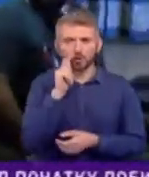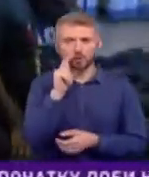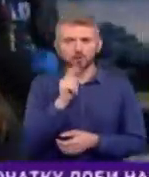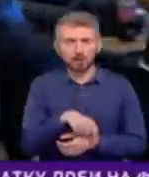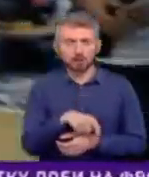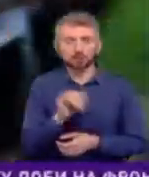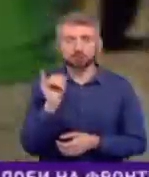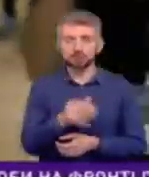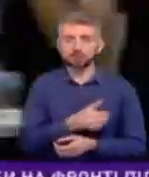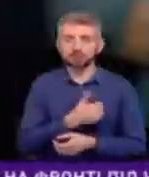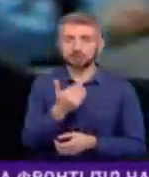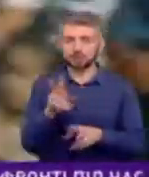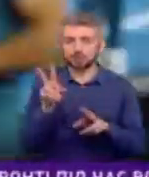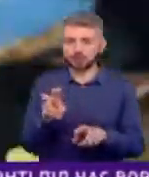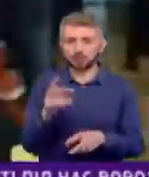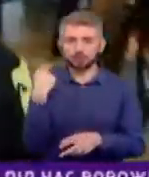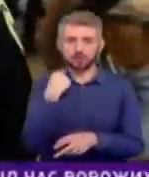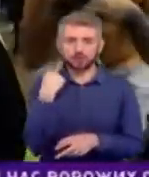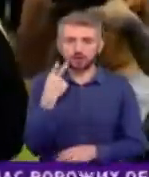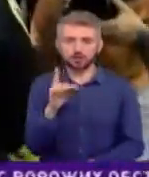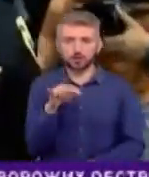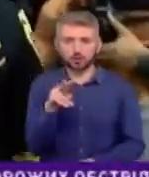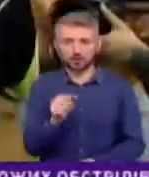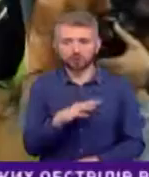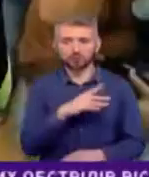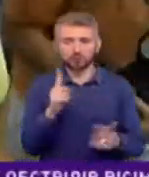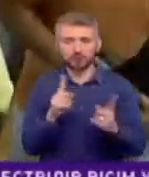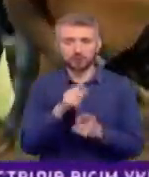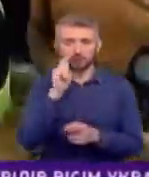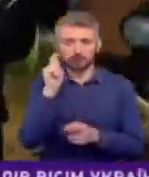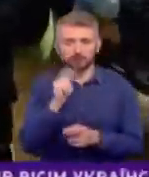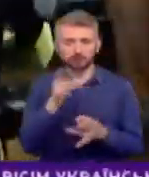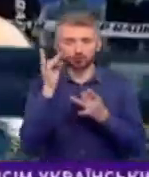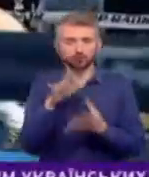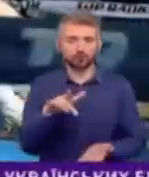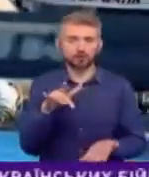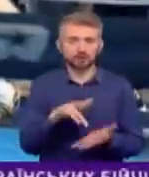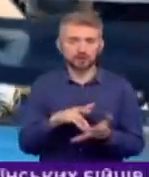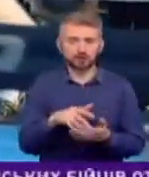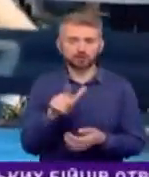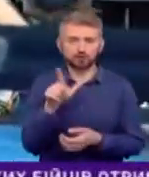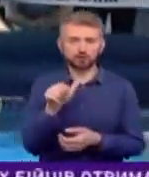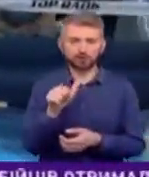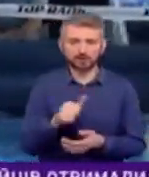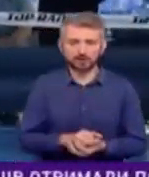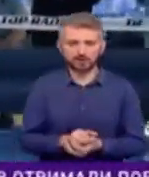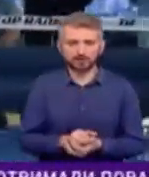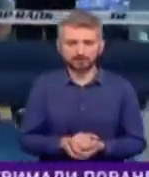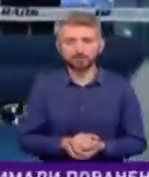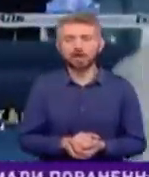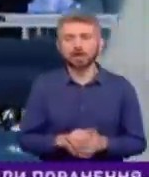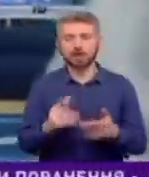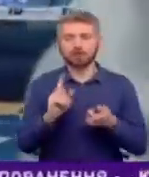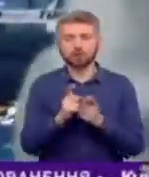та претендент на його титули британець Ентоні Крола зустрілися в українському культурному центрі в Лос-Анджелесі. Нагадаємо,